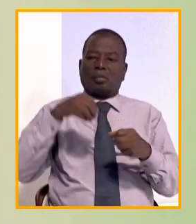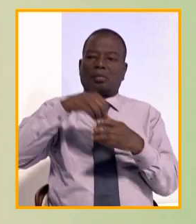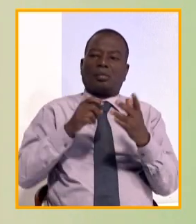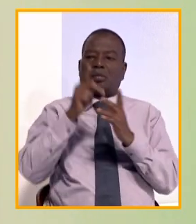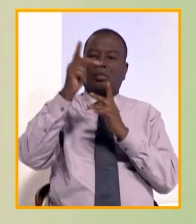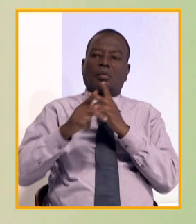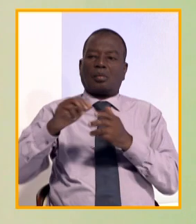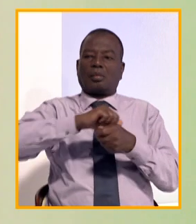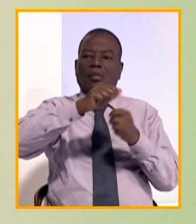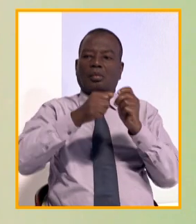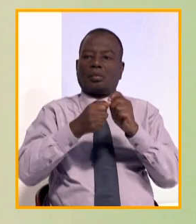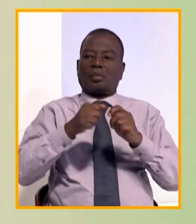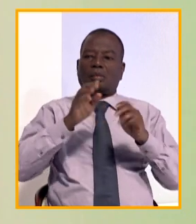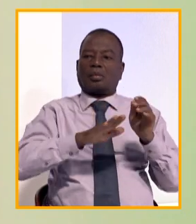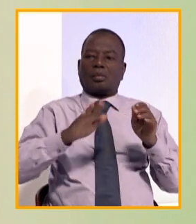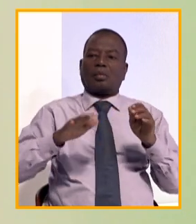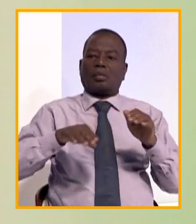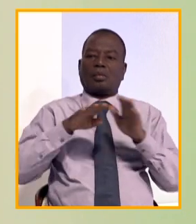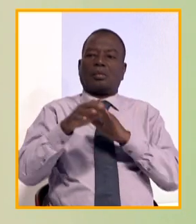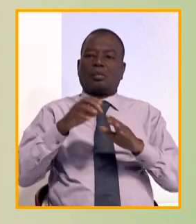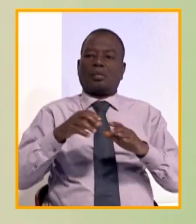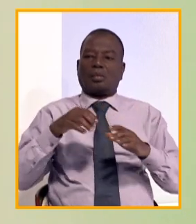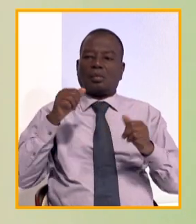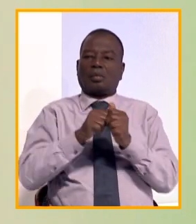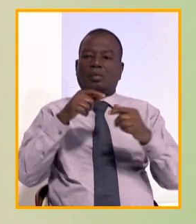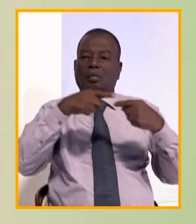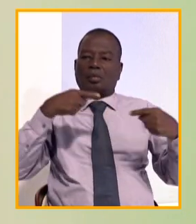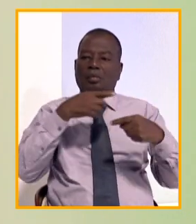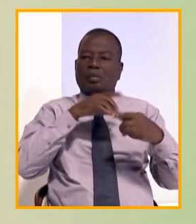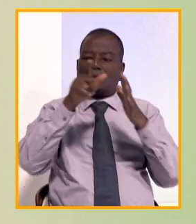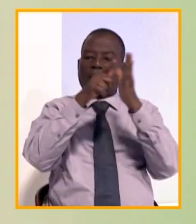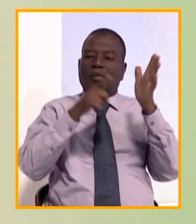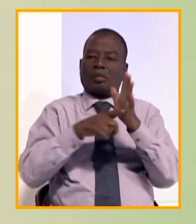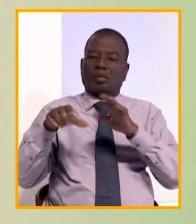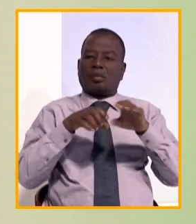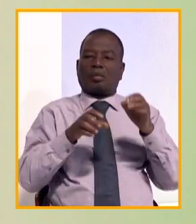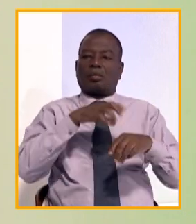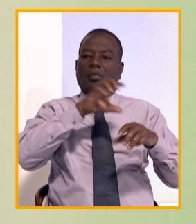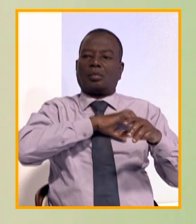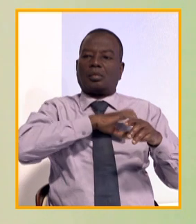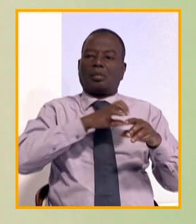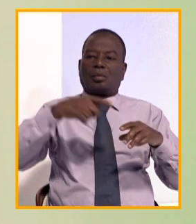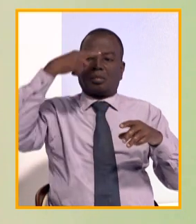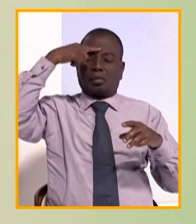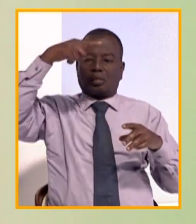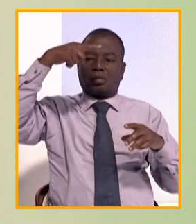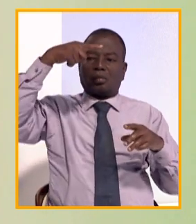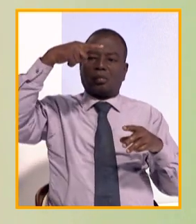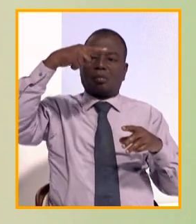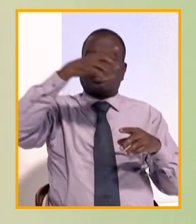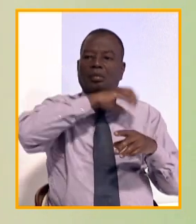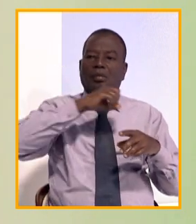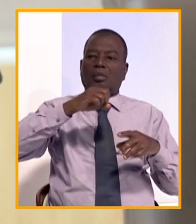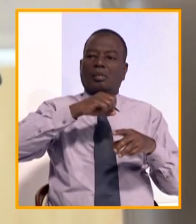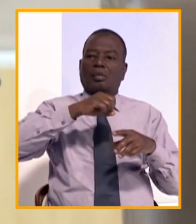projet de resocialisation des enfants en conflit avec la loi, mené par la police, la gendarmerie et